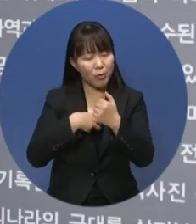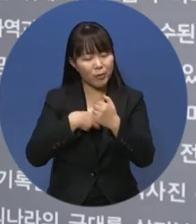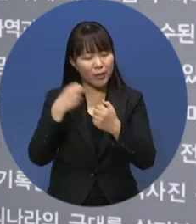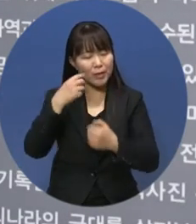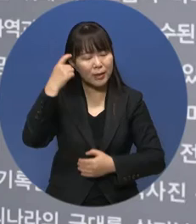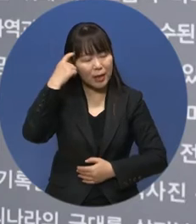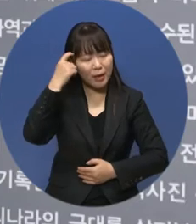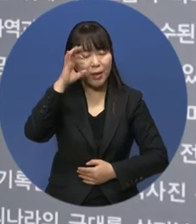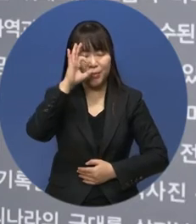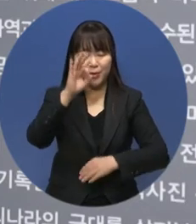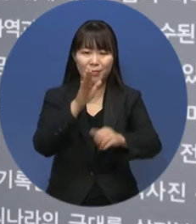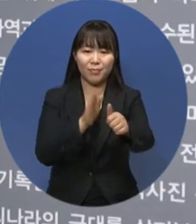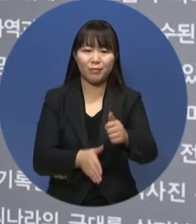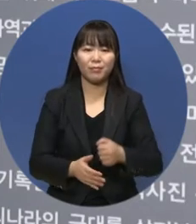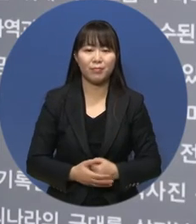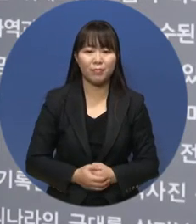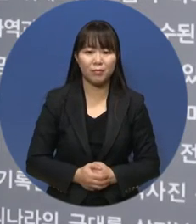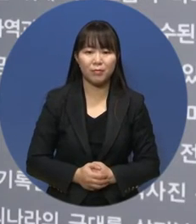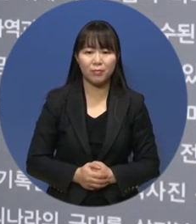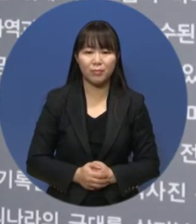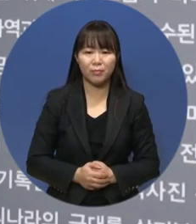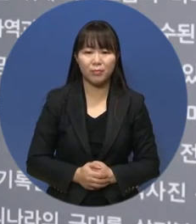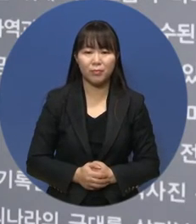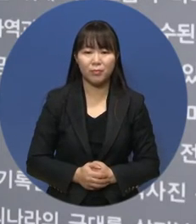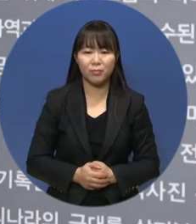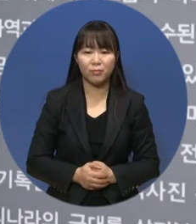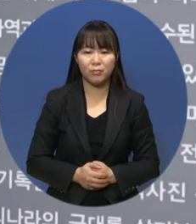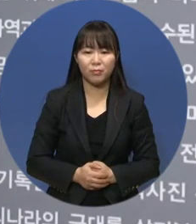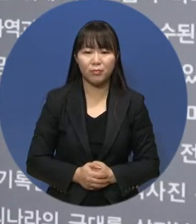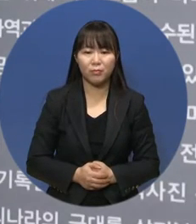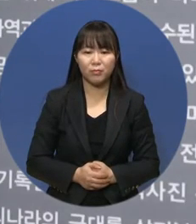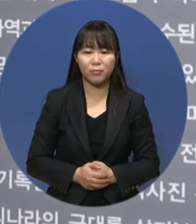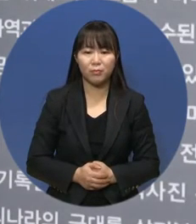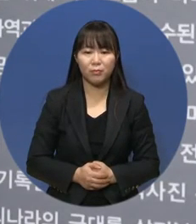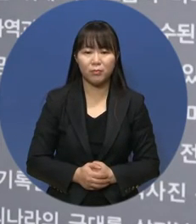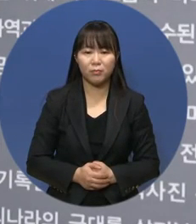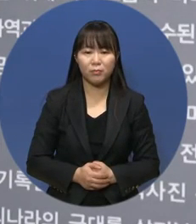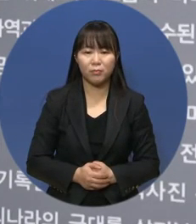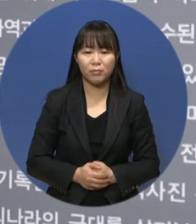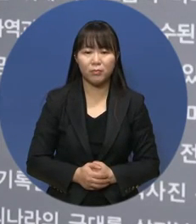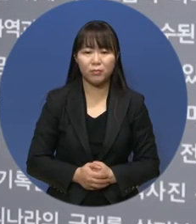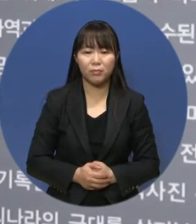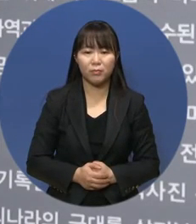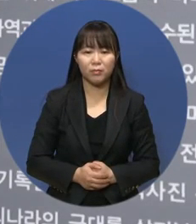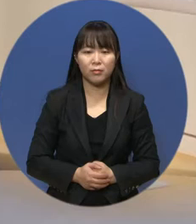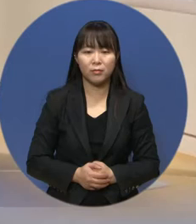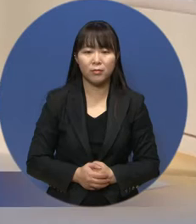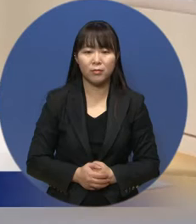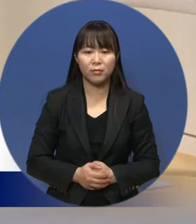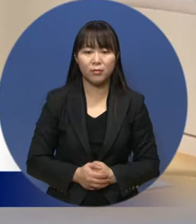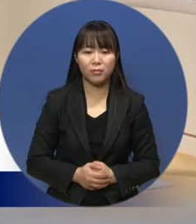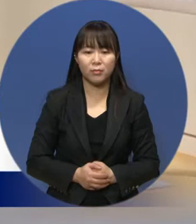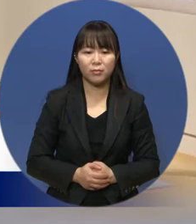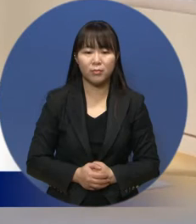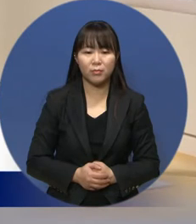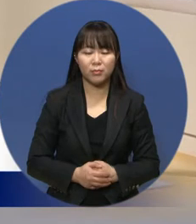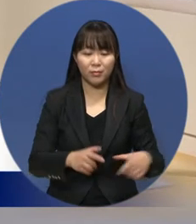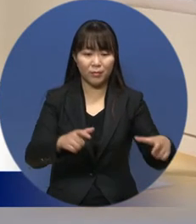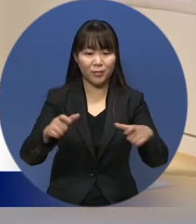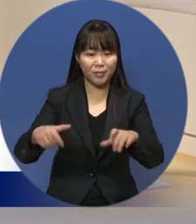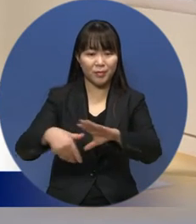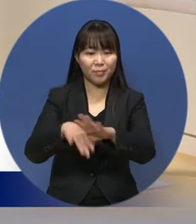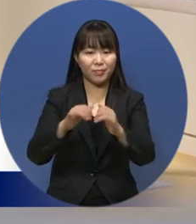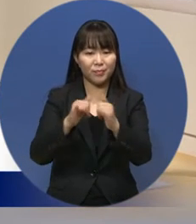가져보시기 면 좋겠습니다 지금까지 복지 tv 전국 빵 송정아 양이었습니다 지역의 문화가 소식